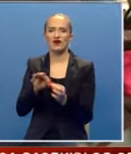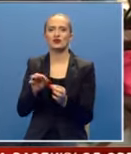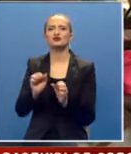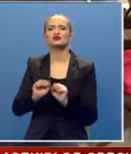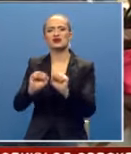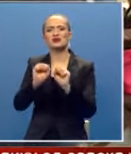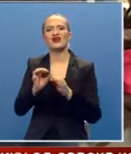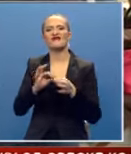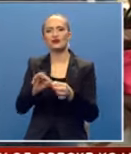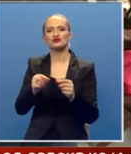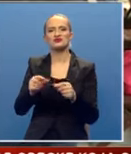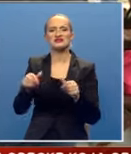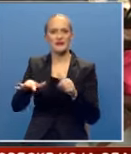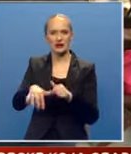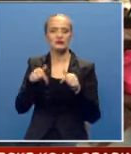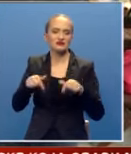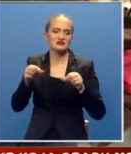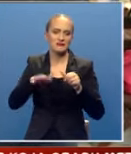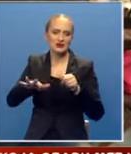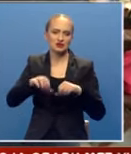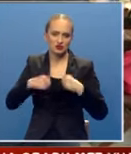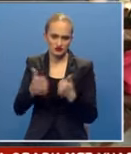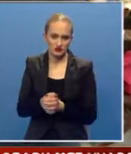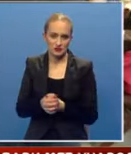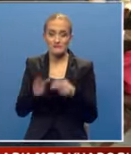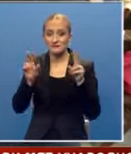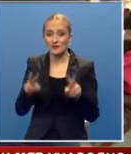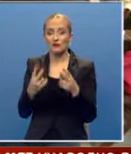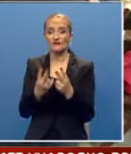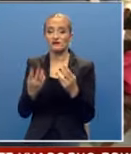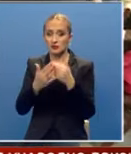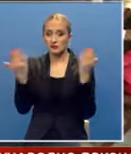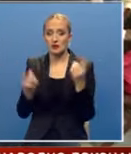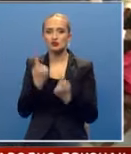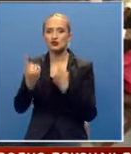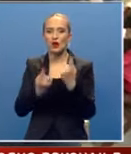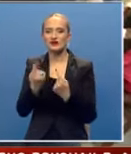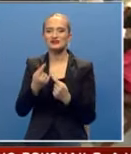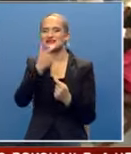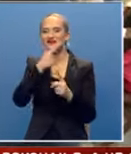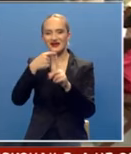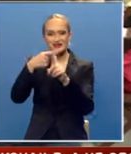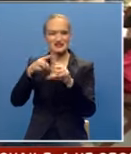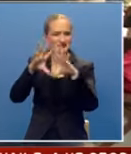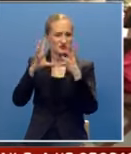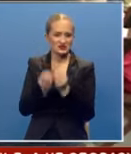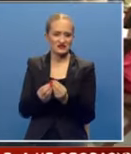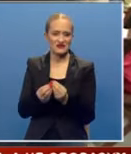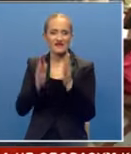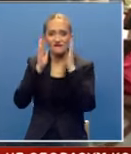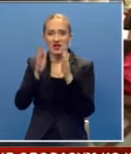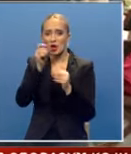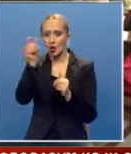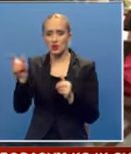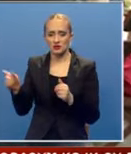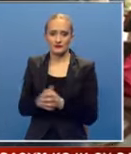vode kroz ovo zemni život. Zaista značajan dan i događaj za staru crkvu i za sve vjerne